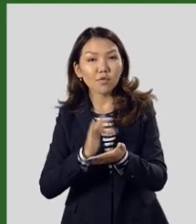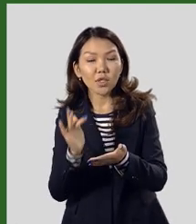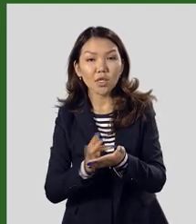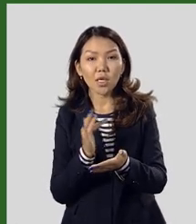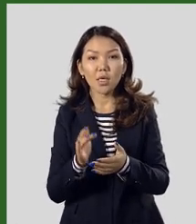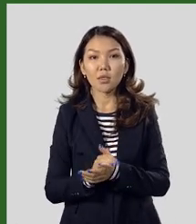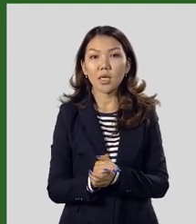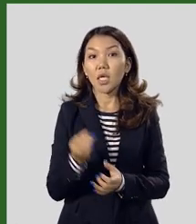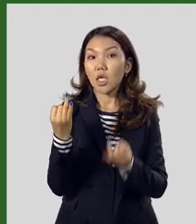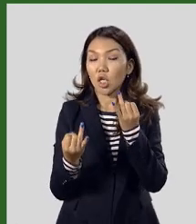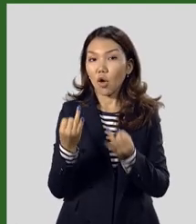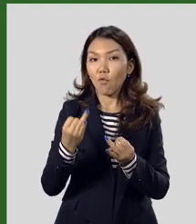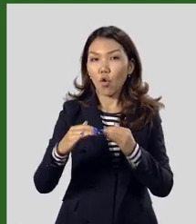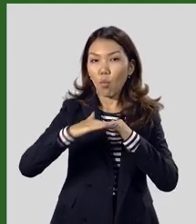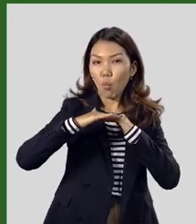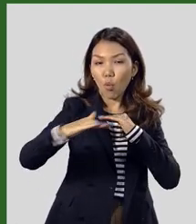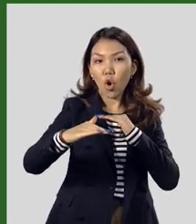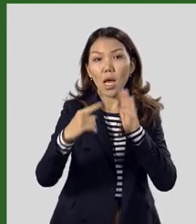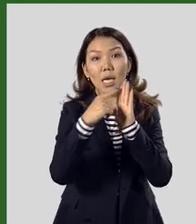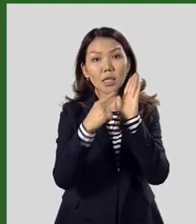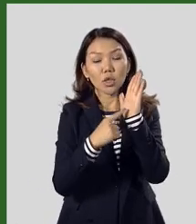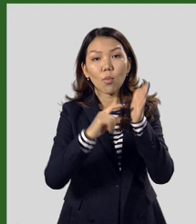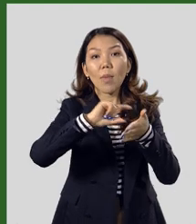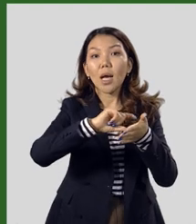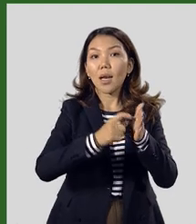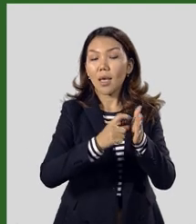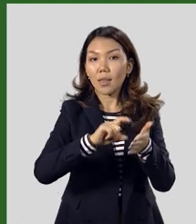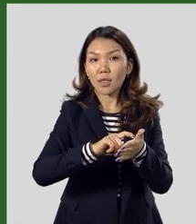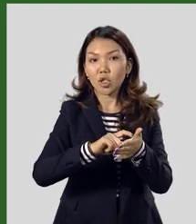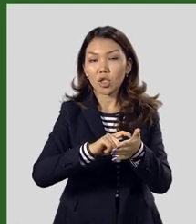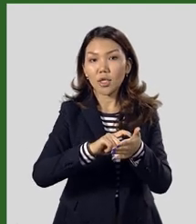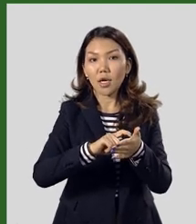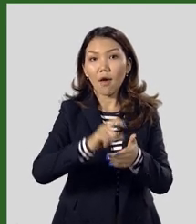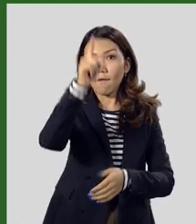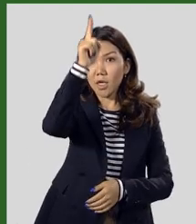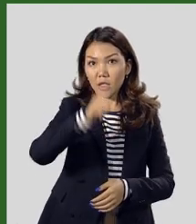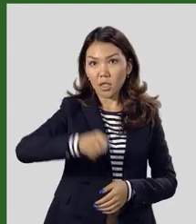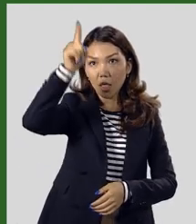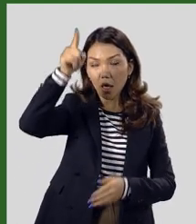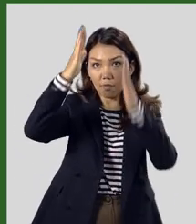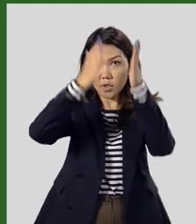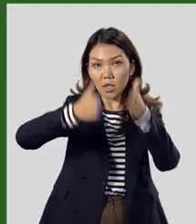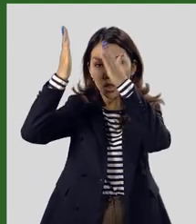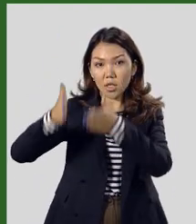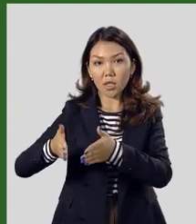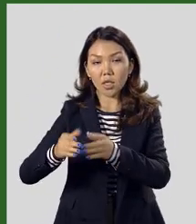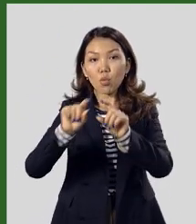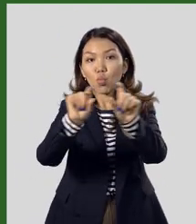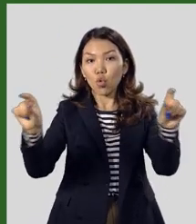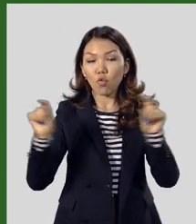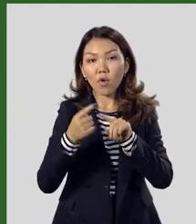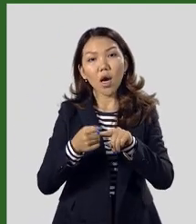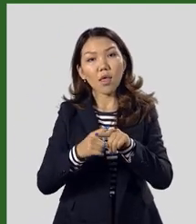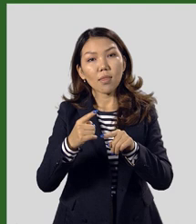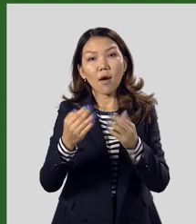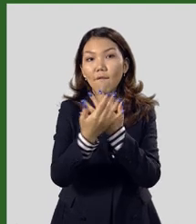небольшое игровое поле, разделенное по клеточкам. Вертикальные ряды обозначают буквами. Это